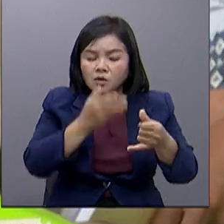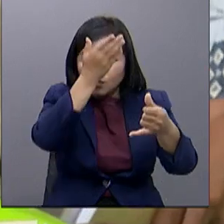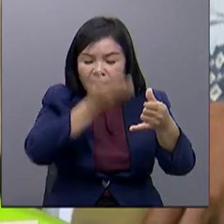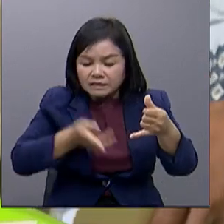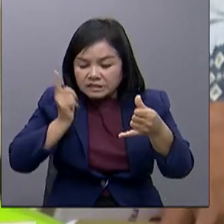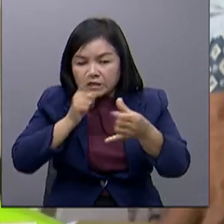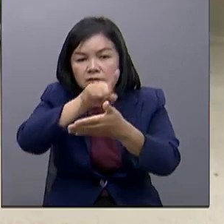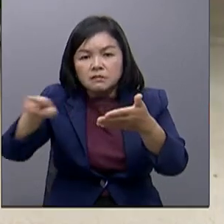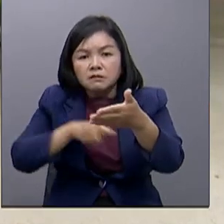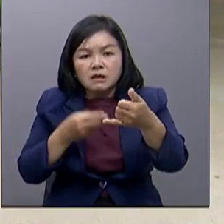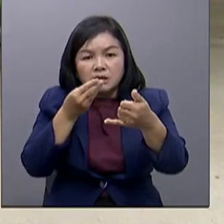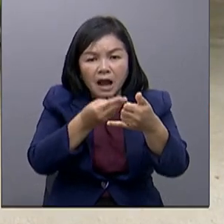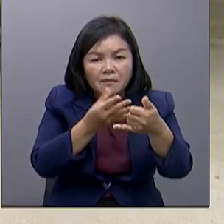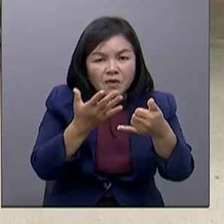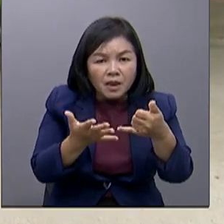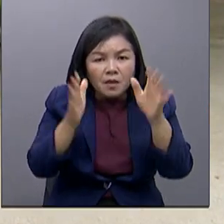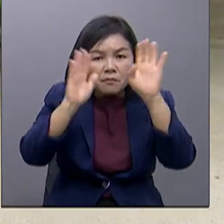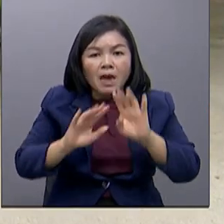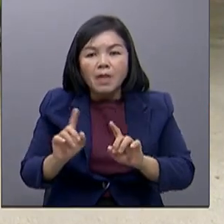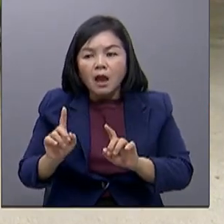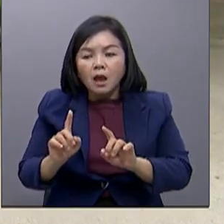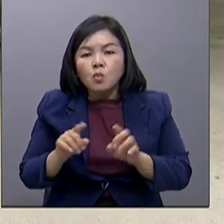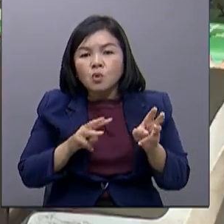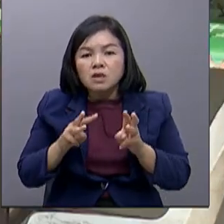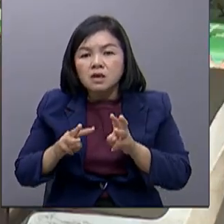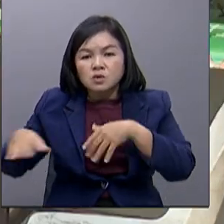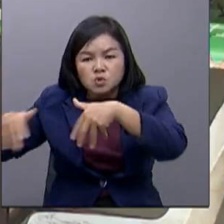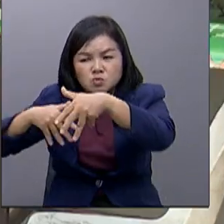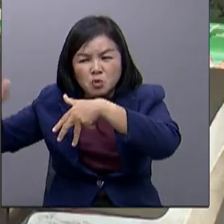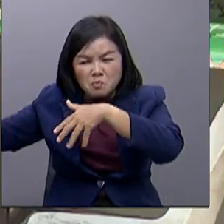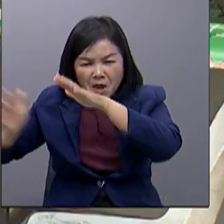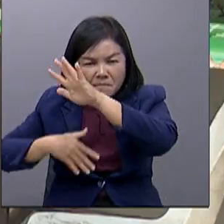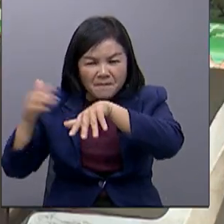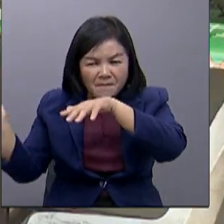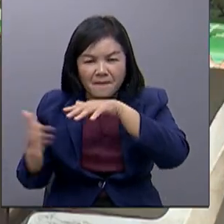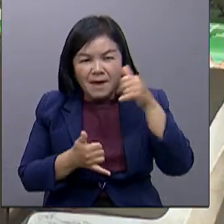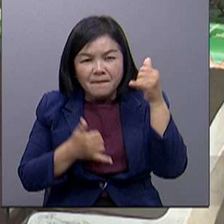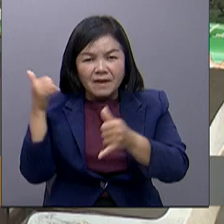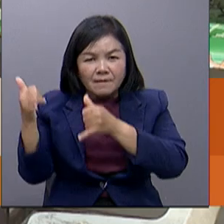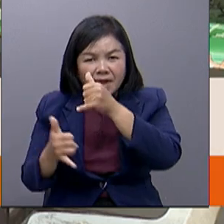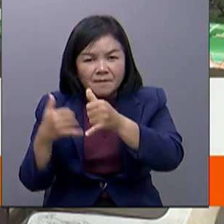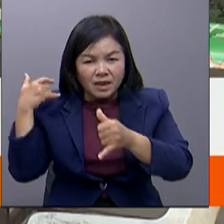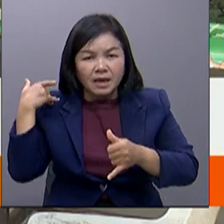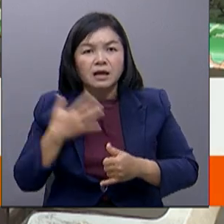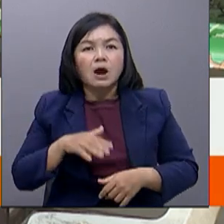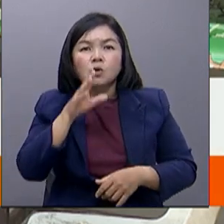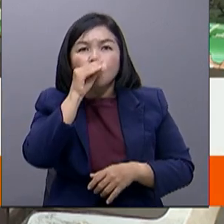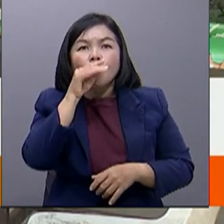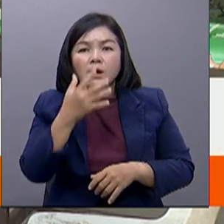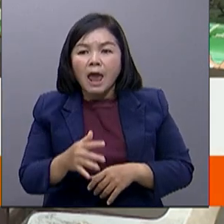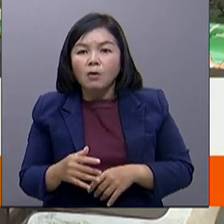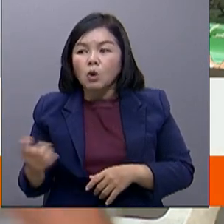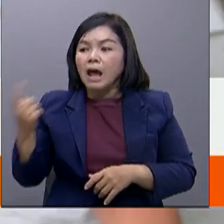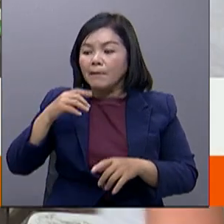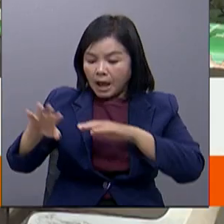จะไม่ได้รับเลือกเพราะว่ามีการเกณฑ์คนกันมาแล้วค่ะแต่ถ้าพูดถึงผมเคยพูดเขบอกว่าคุณมีหลักฐานมย